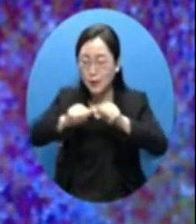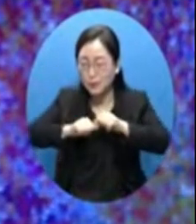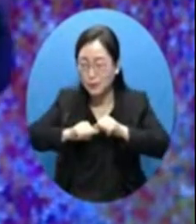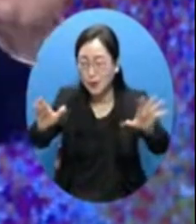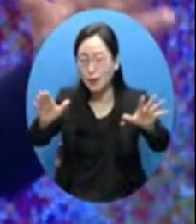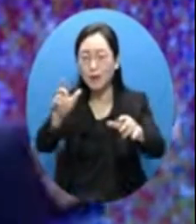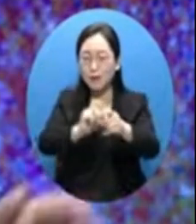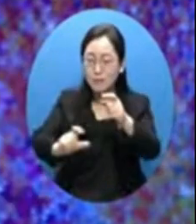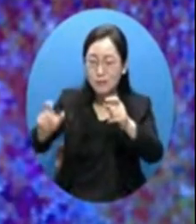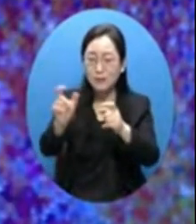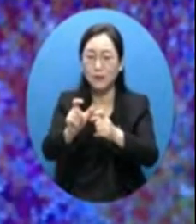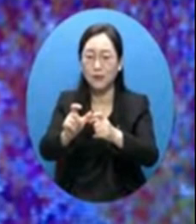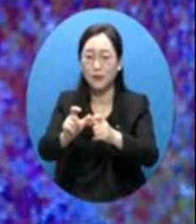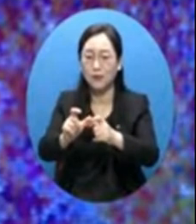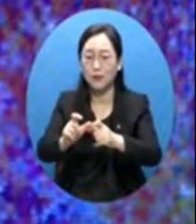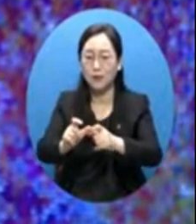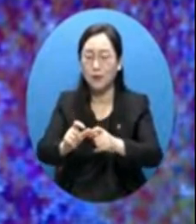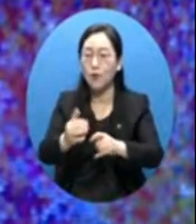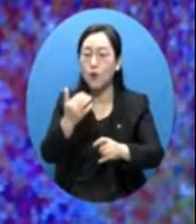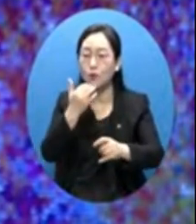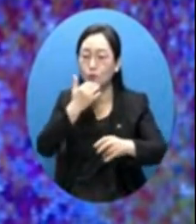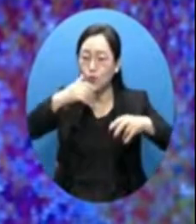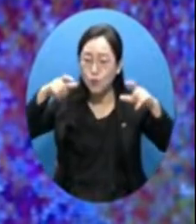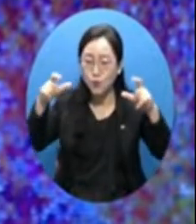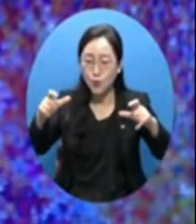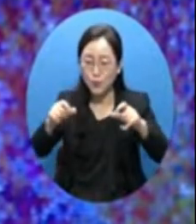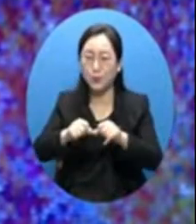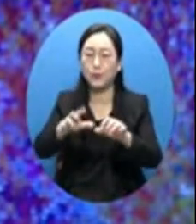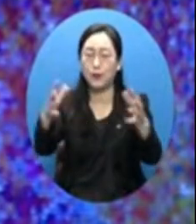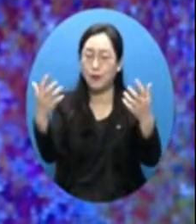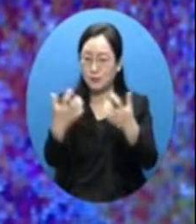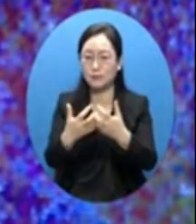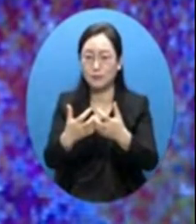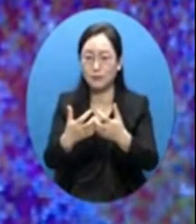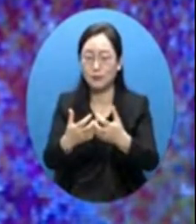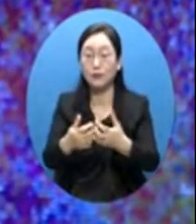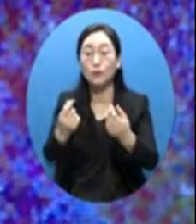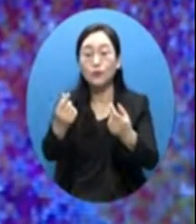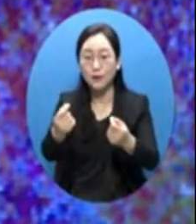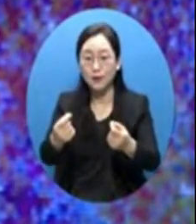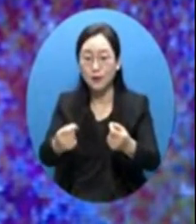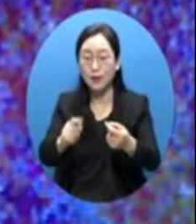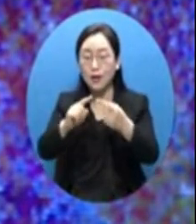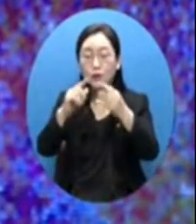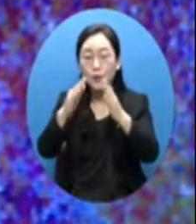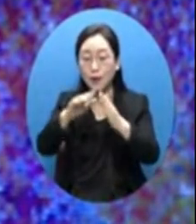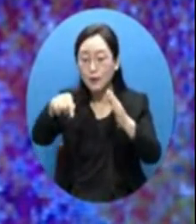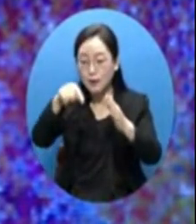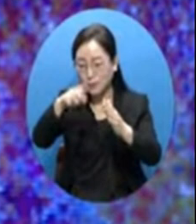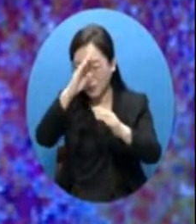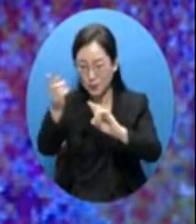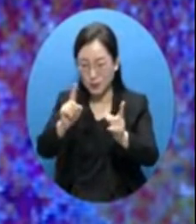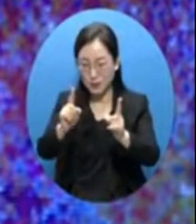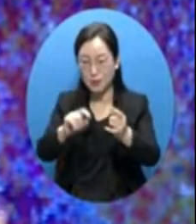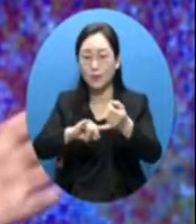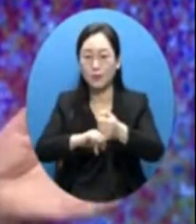퍼져 온 서울 장안을 뒤덮었던 것입니다. 그렇습니다. 교회는 병을 고치는 역사가 나타나야 됩니다.